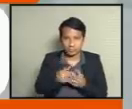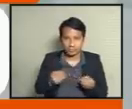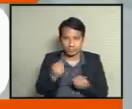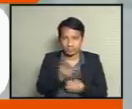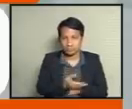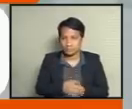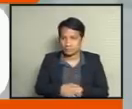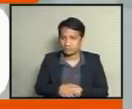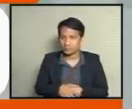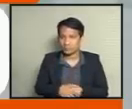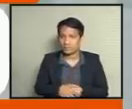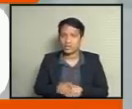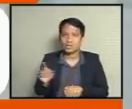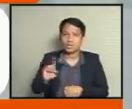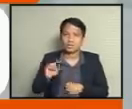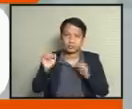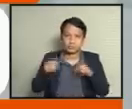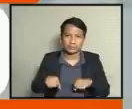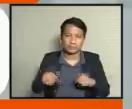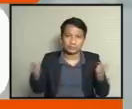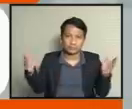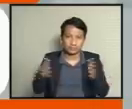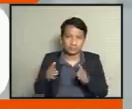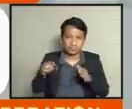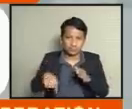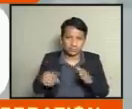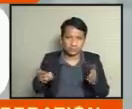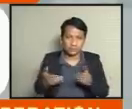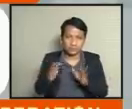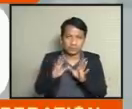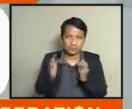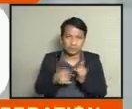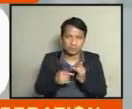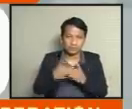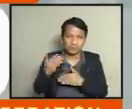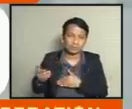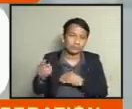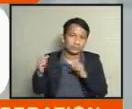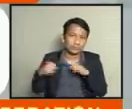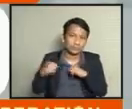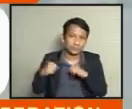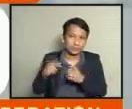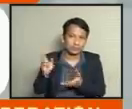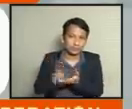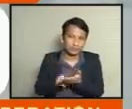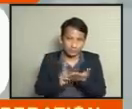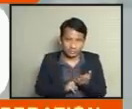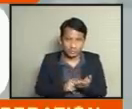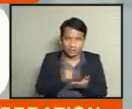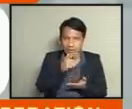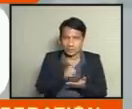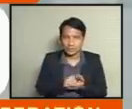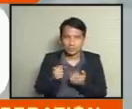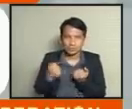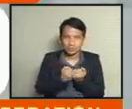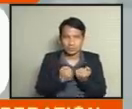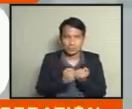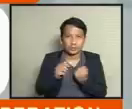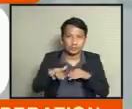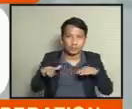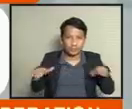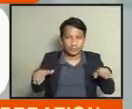nagbigay ulit. Ganito na lang po, Sir. Pwede ho ba, Sir, pag-usapin ko kayo sa barangay at doon, Sir, magpipirmahan kayo doon sa suporta ng sa mga